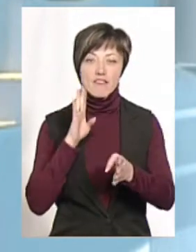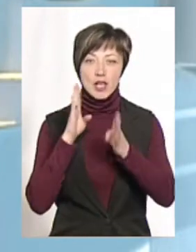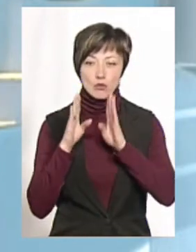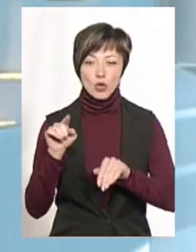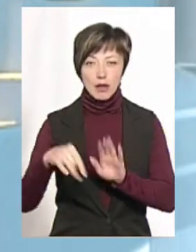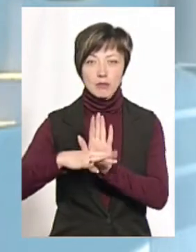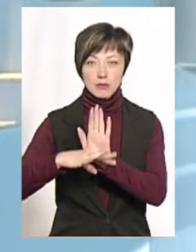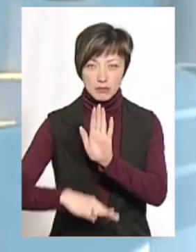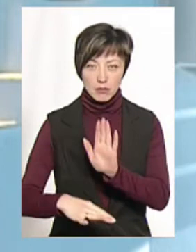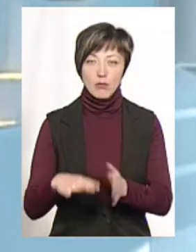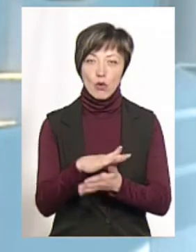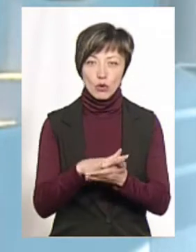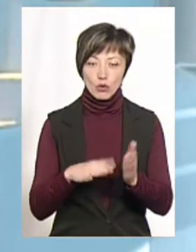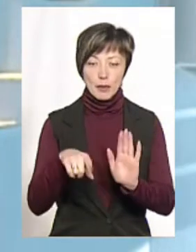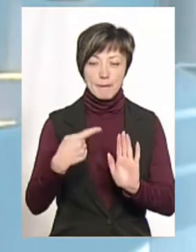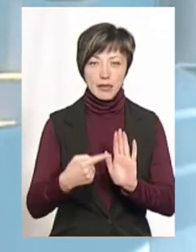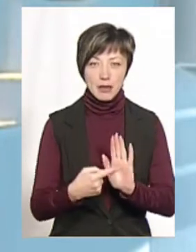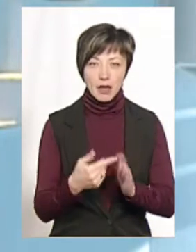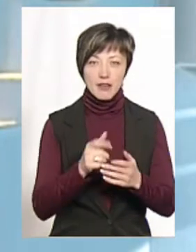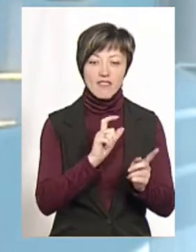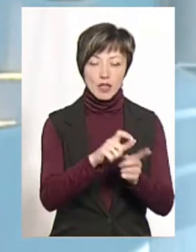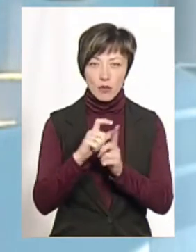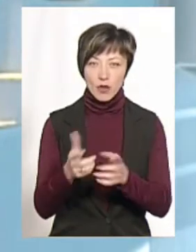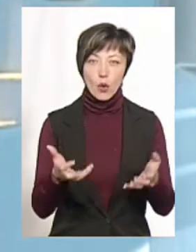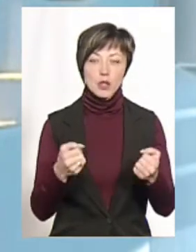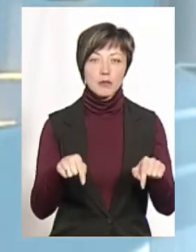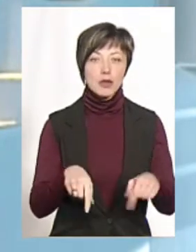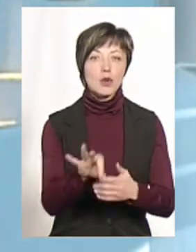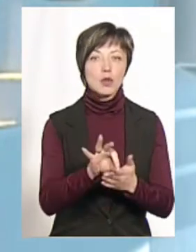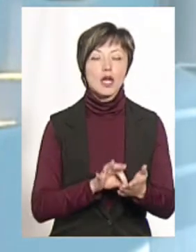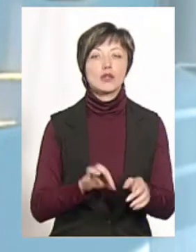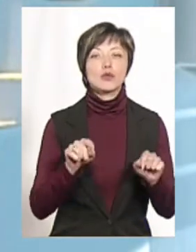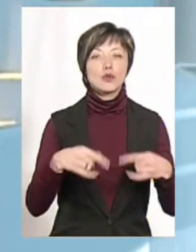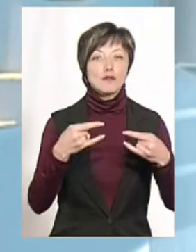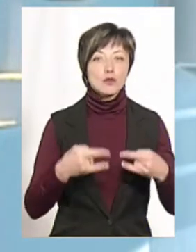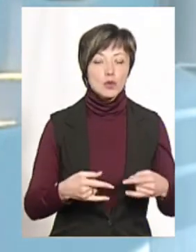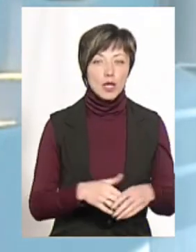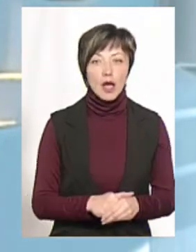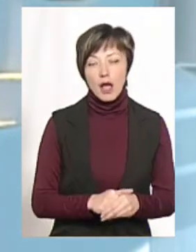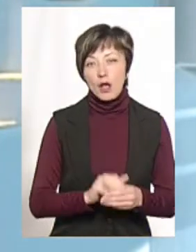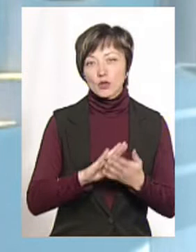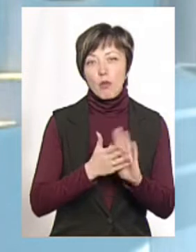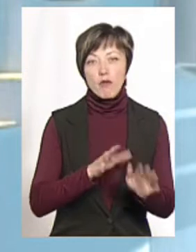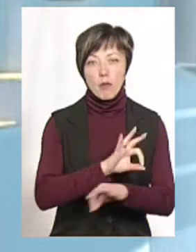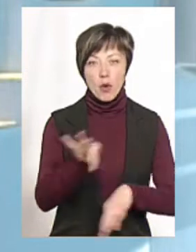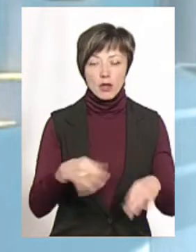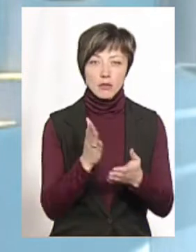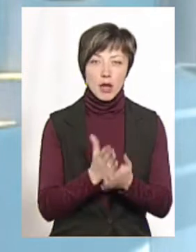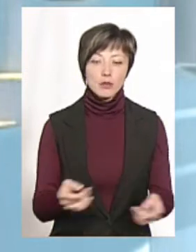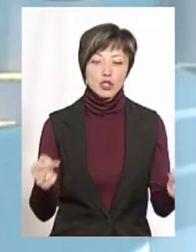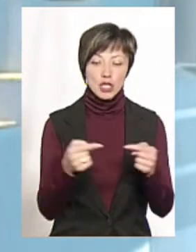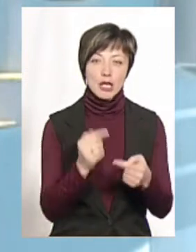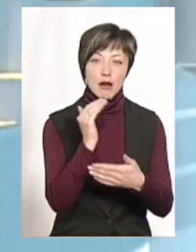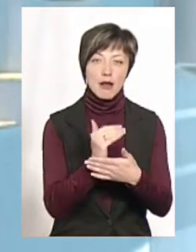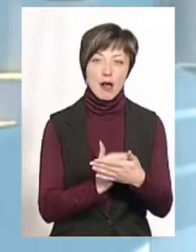Facebook, і там ви можете продовжити ставити свої питання, відповіді на яких отримаєте одразу ж тут у студії. З умовами проекту маємо чіткий